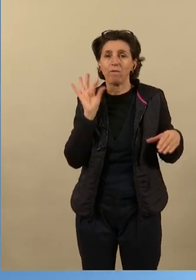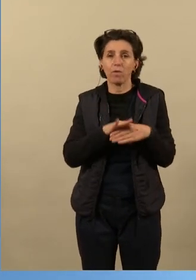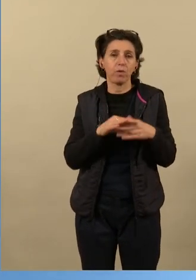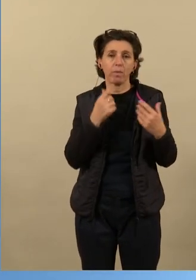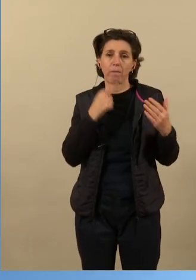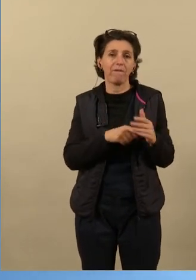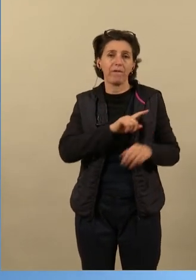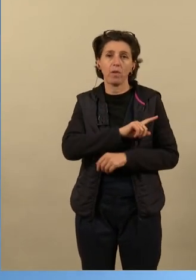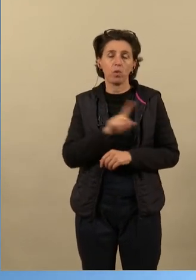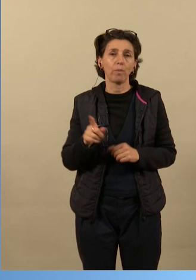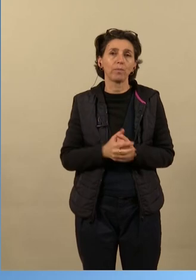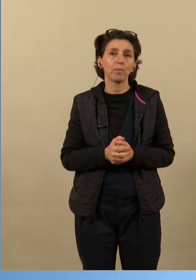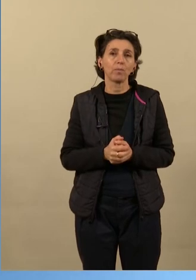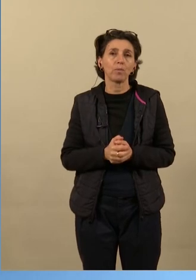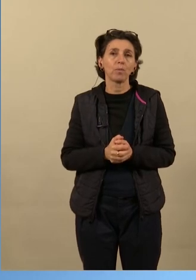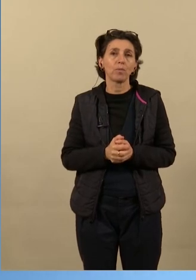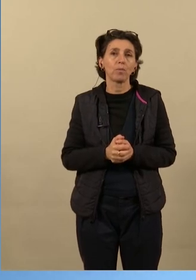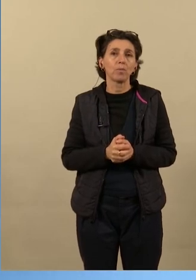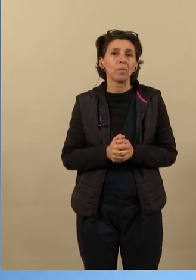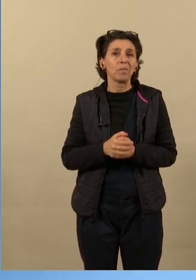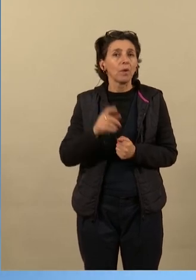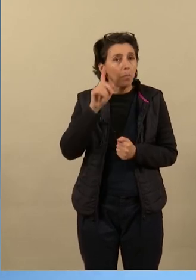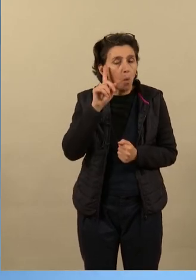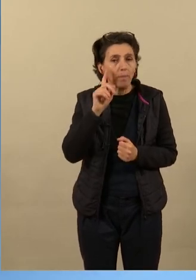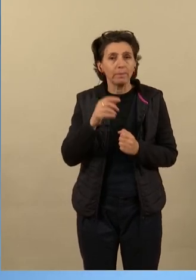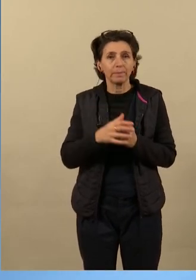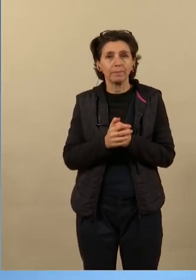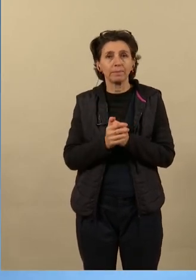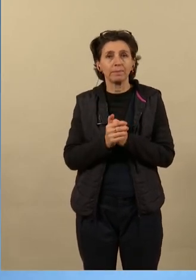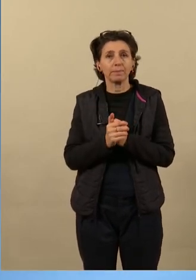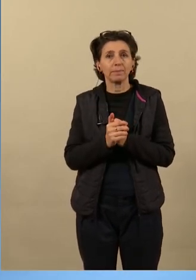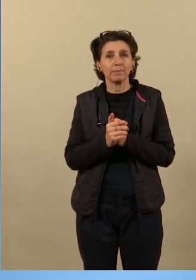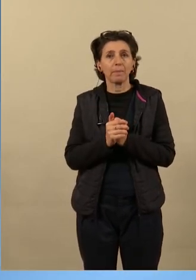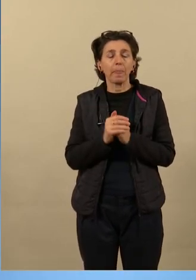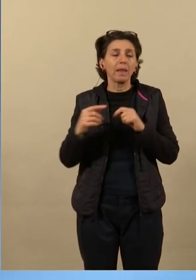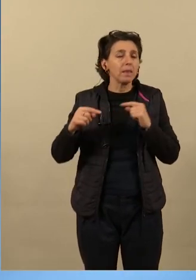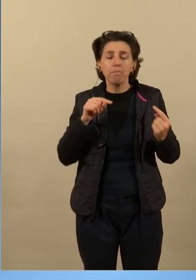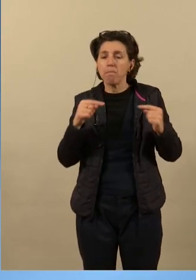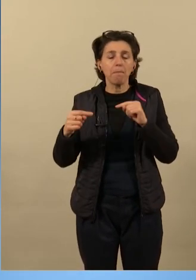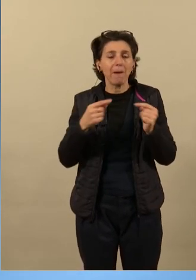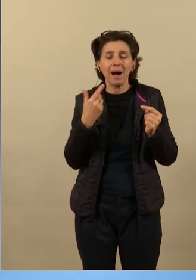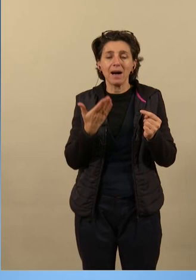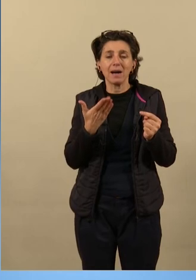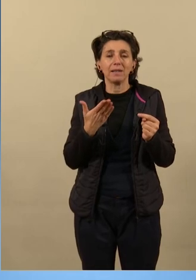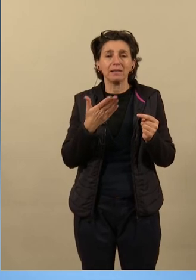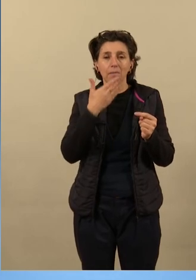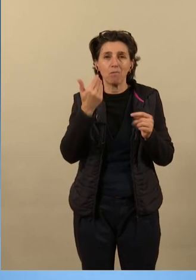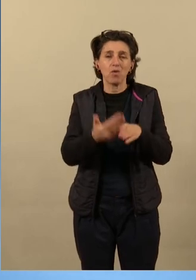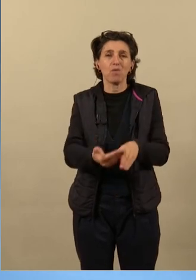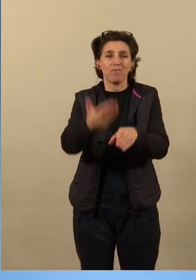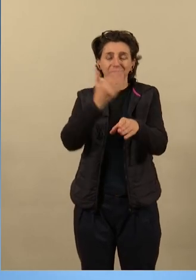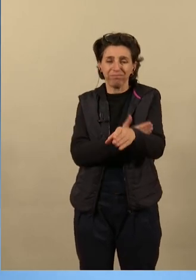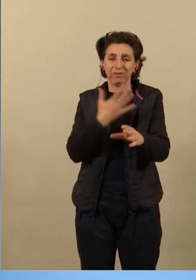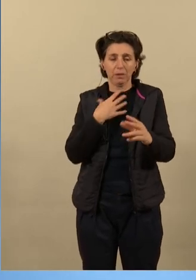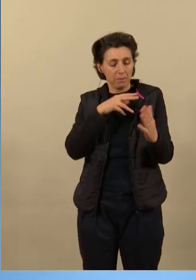séance parce que ce genre de de débat doit faire disons l'objet de lecture très